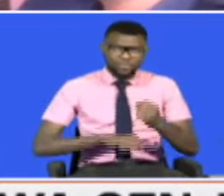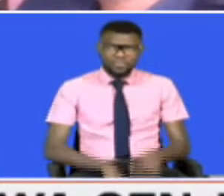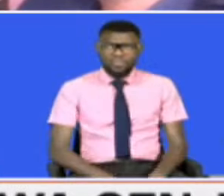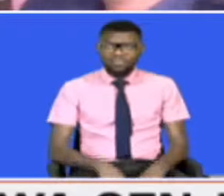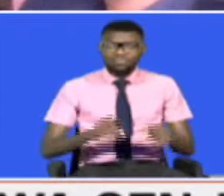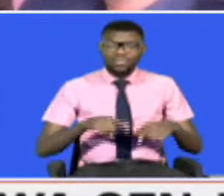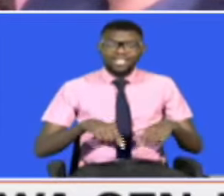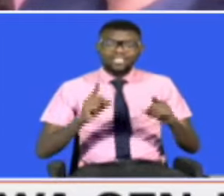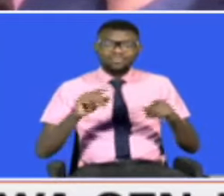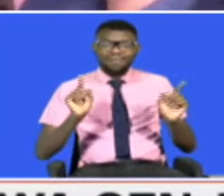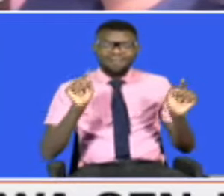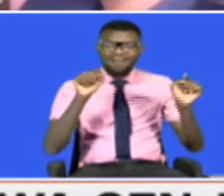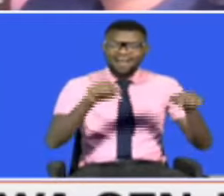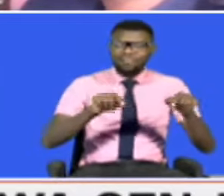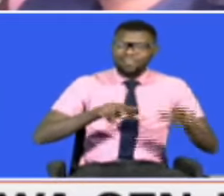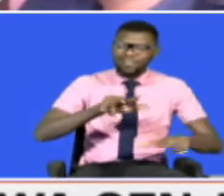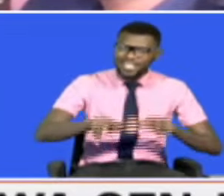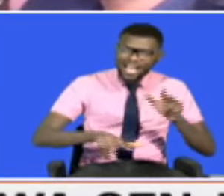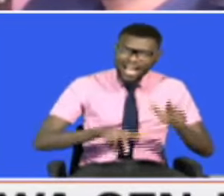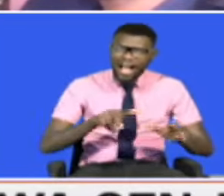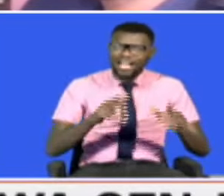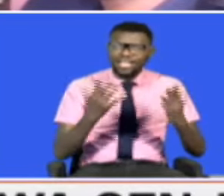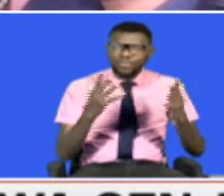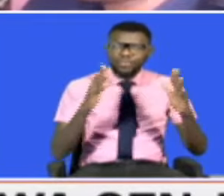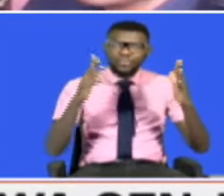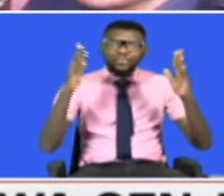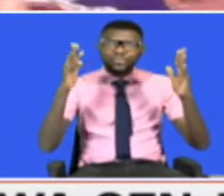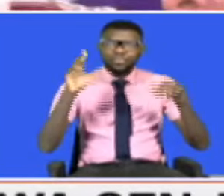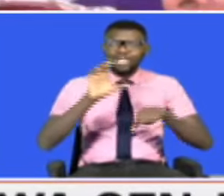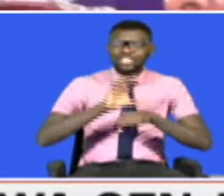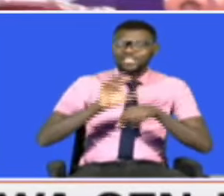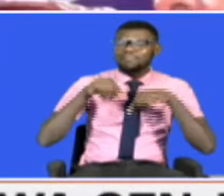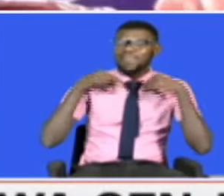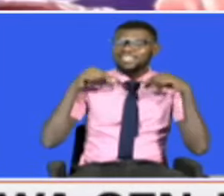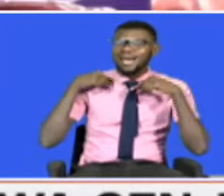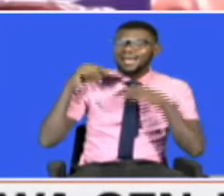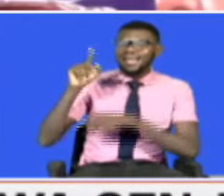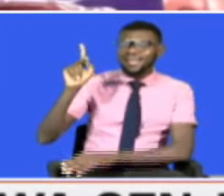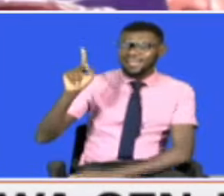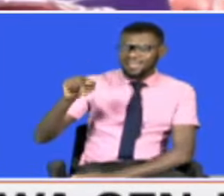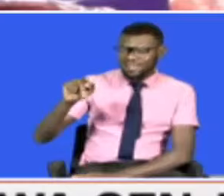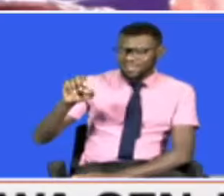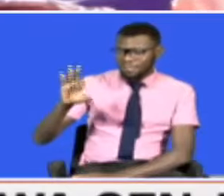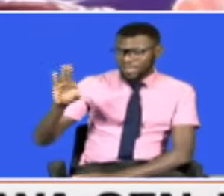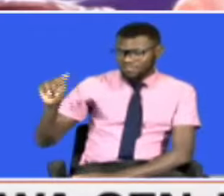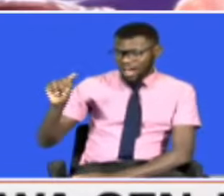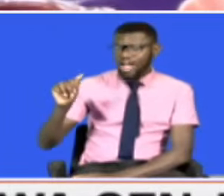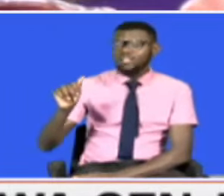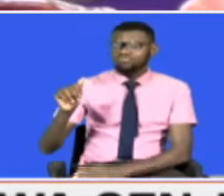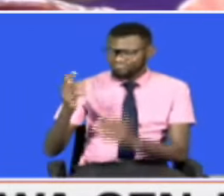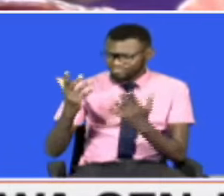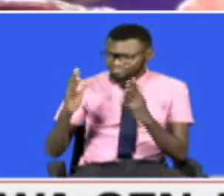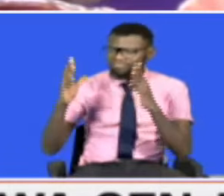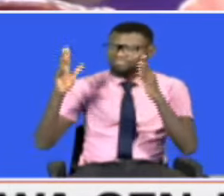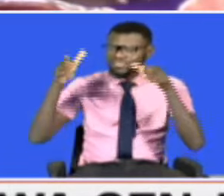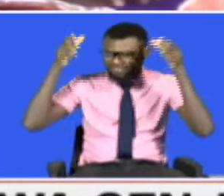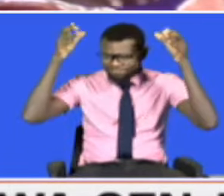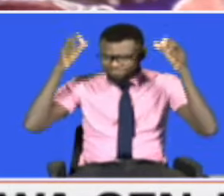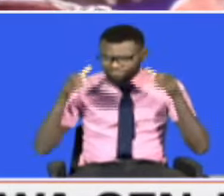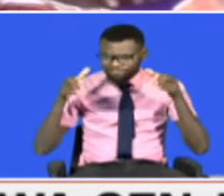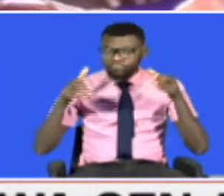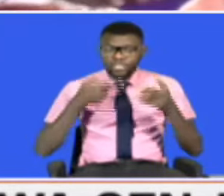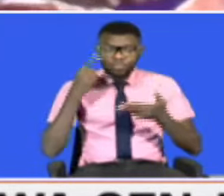Kirinyaga kwenye hafla ya kumtawaza askofu wa kanisa la Pefa, Gachagua amesema kuwa kila Mkenya ana haki ya kuandamana